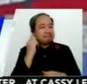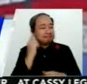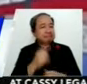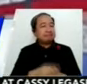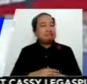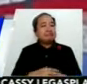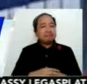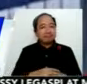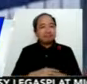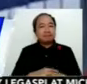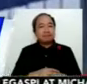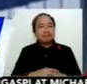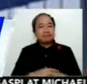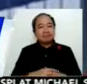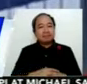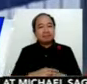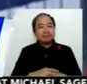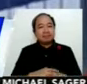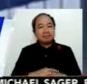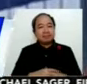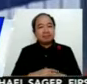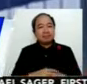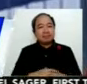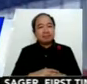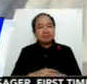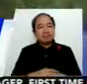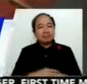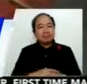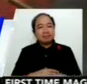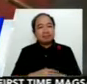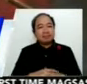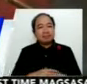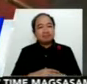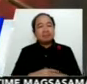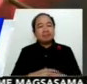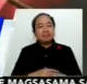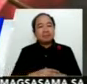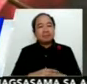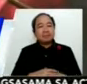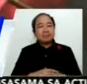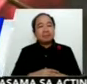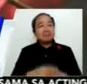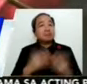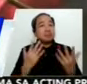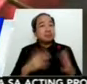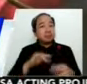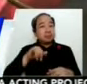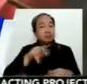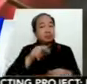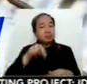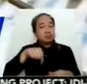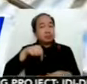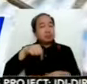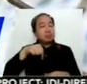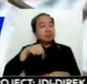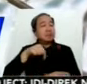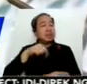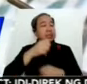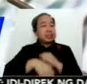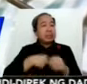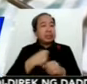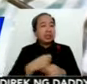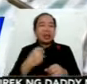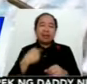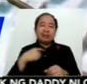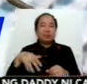sa kapayapaan, kalaban ng bayan. Pagsapit ng Enero ngayong taon, naging kontrobersyal ang mga naging pahayag ng ama ni